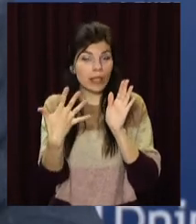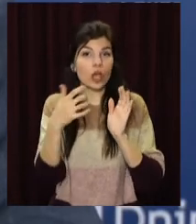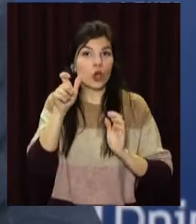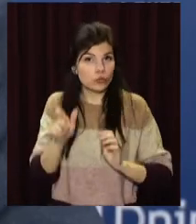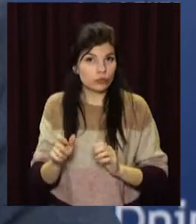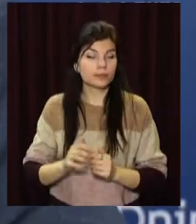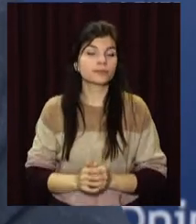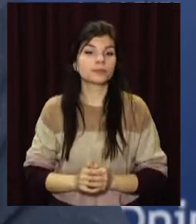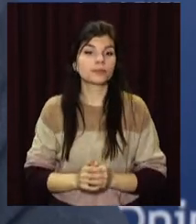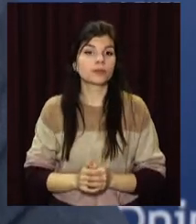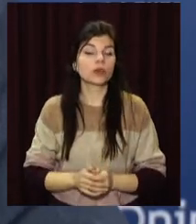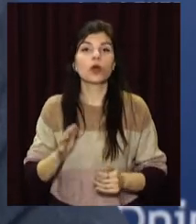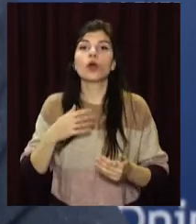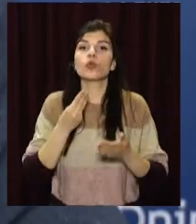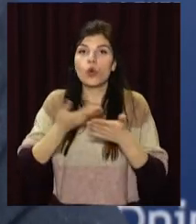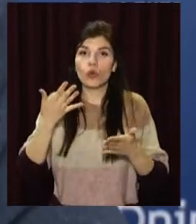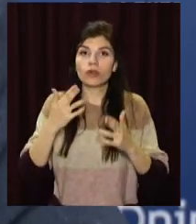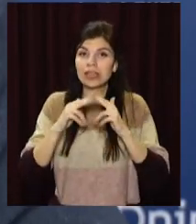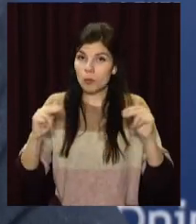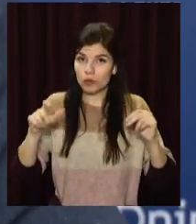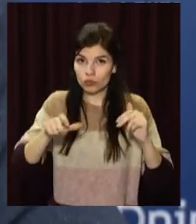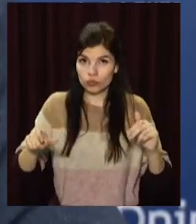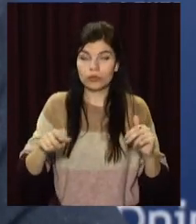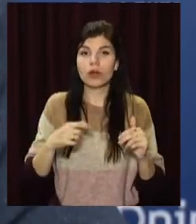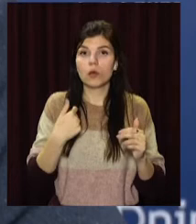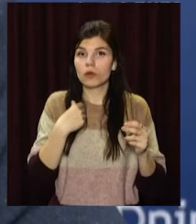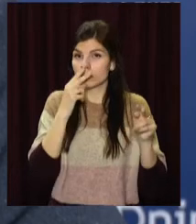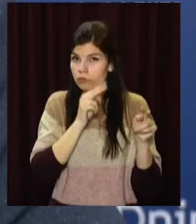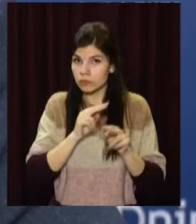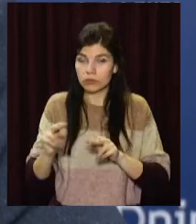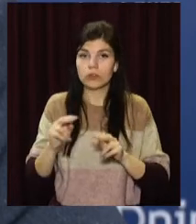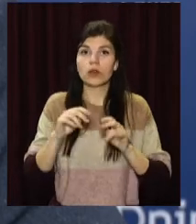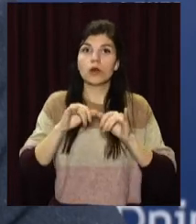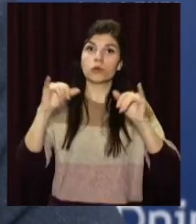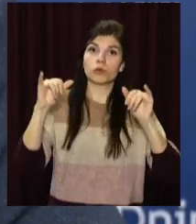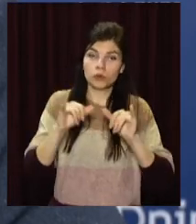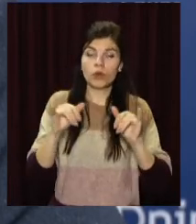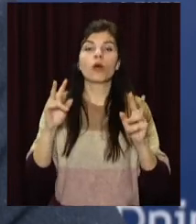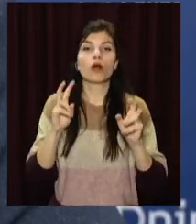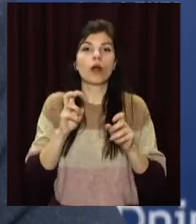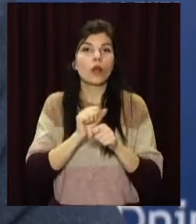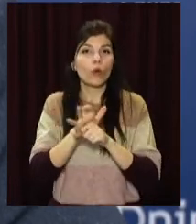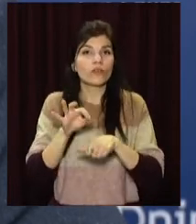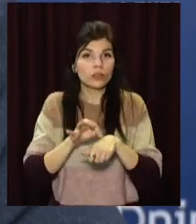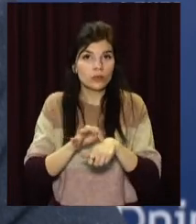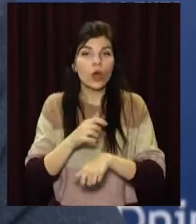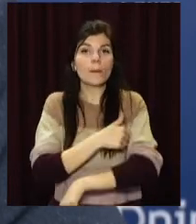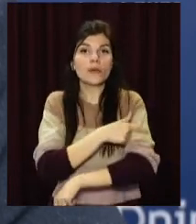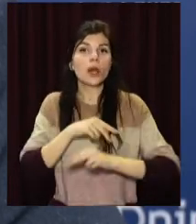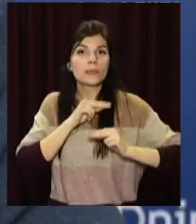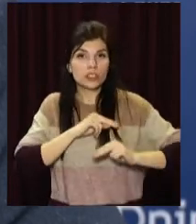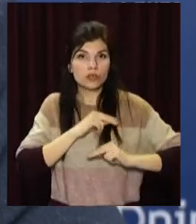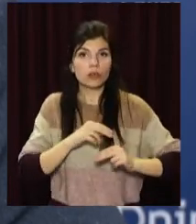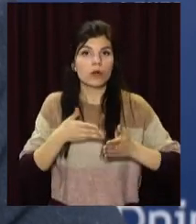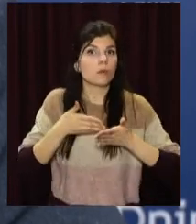осіб. Шановні дніпряни, наразі спостерігається зріст захворюваності на COVID-19. Медичні працівники